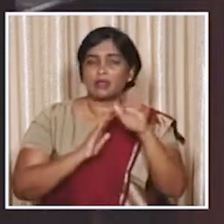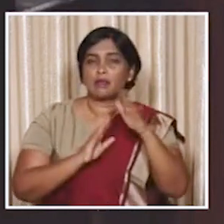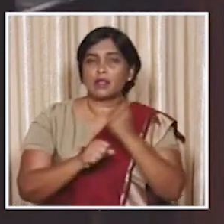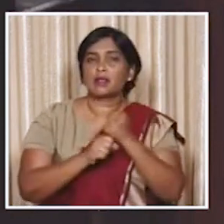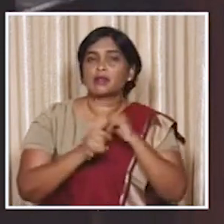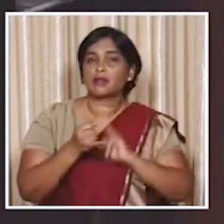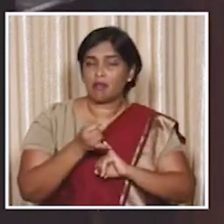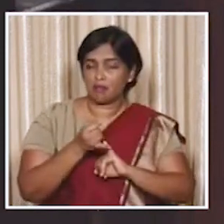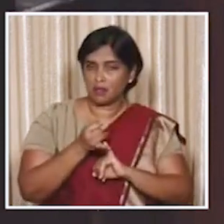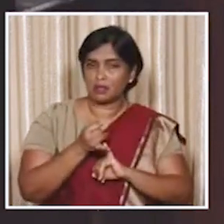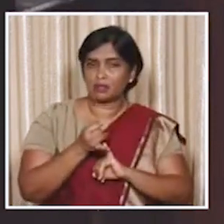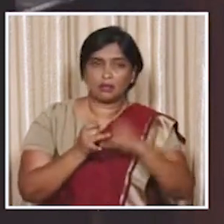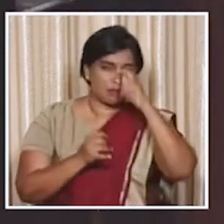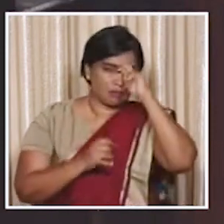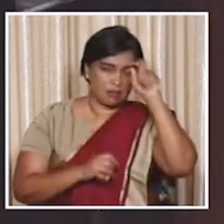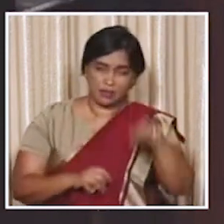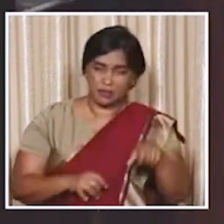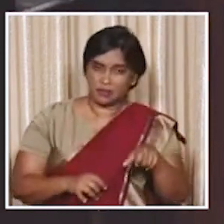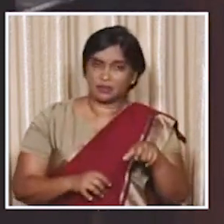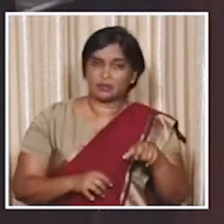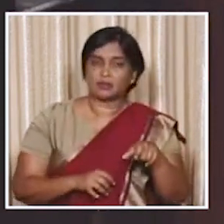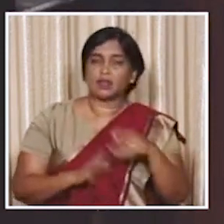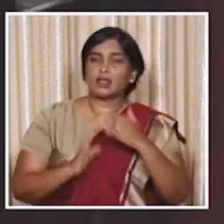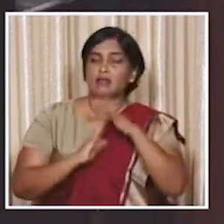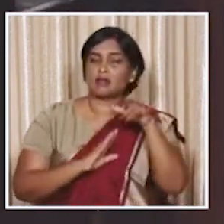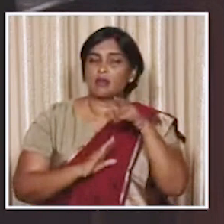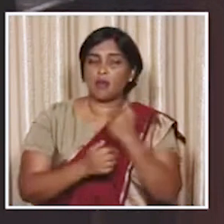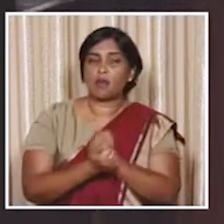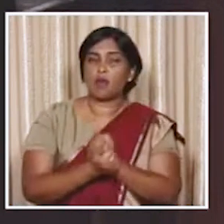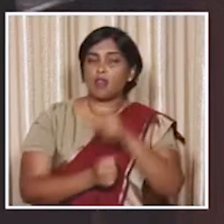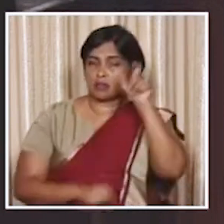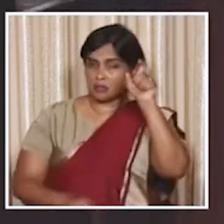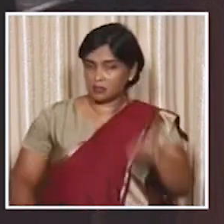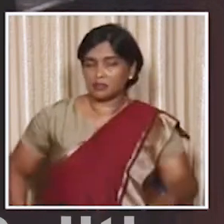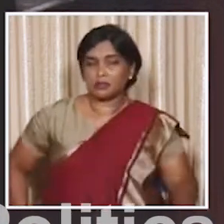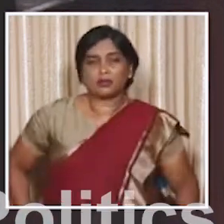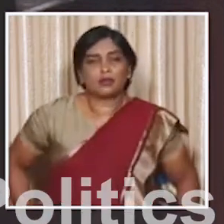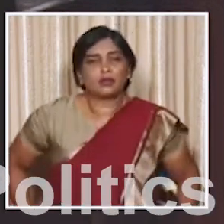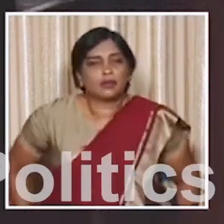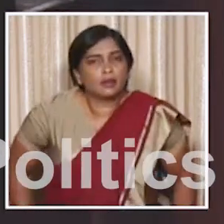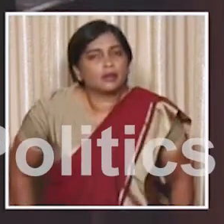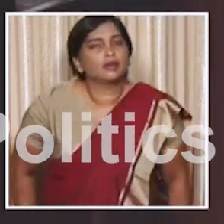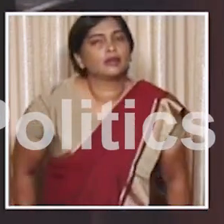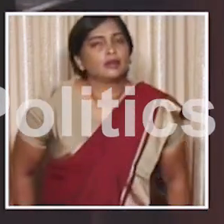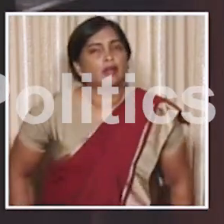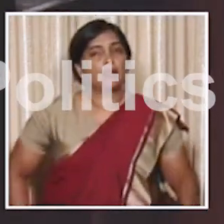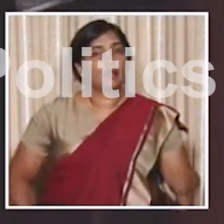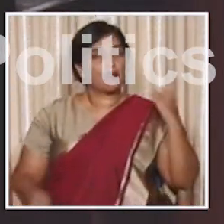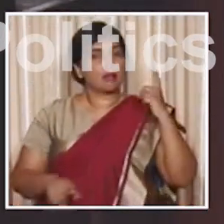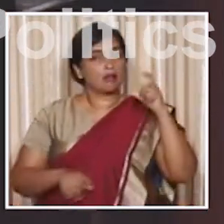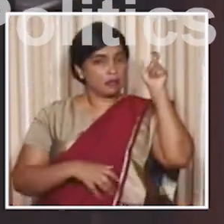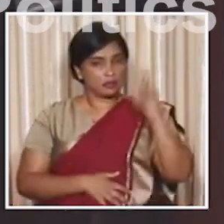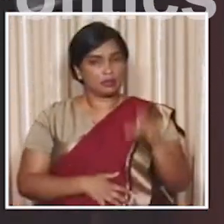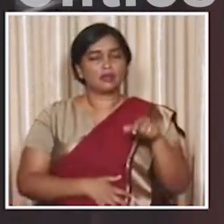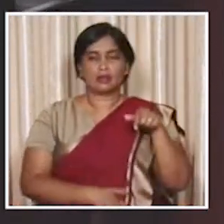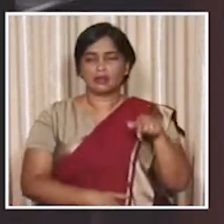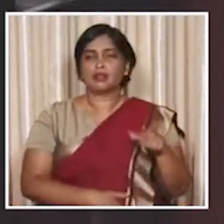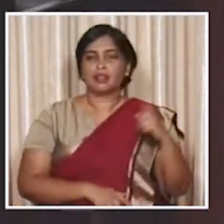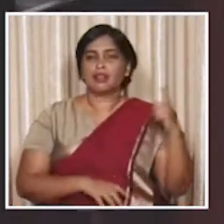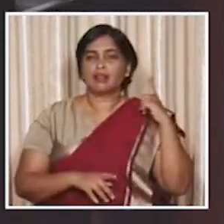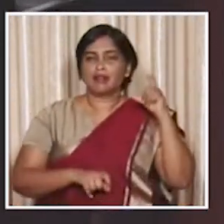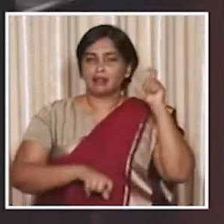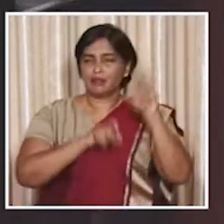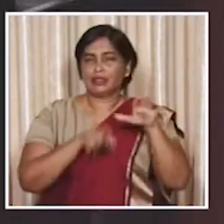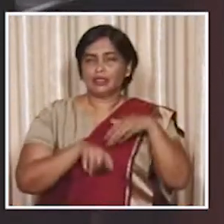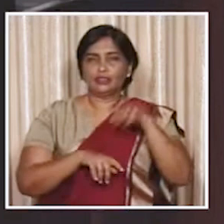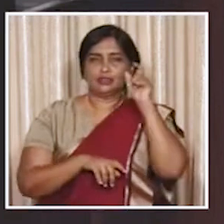ග්‍රාම සේවක මහත්තයව, ගමේ හිටපු පොලිස් නිලධාරියාව, ගමේ හිටපු හමුදාවේ නිලධාරියව, අද සමාජ හමුදා නිලධාරි